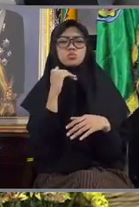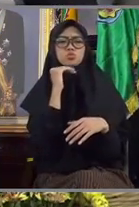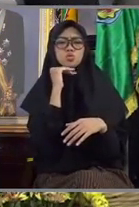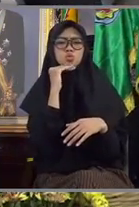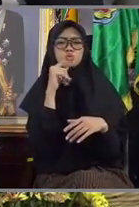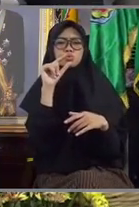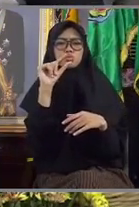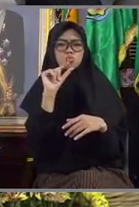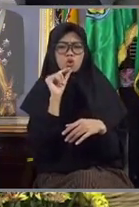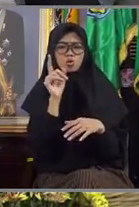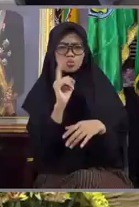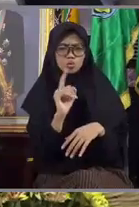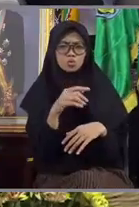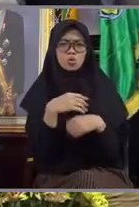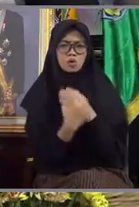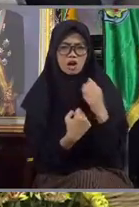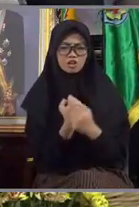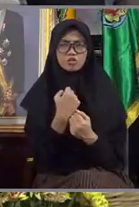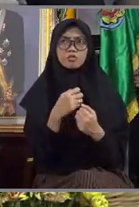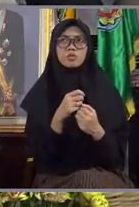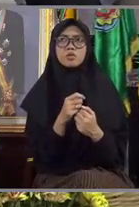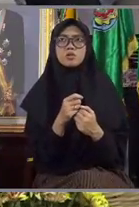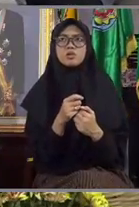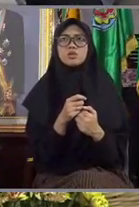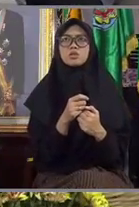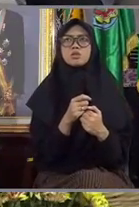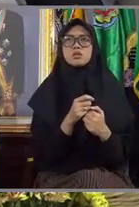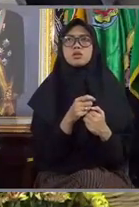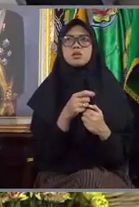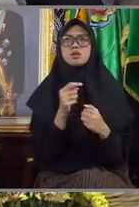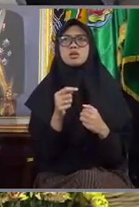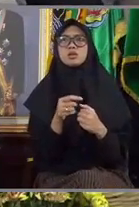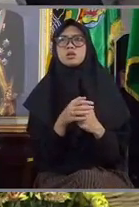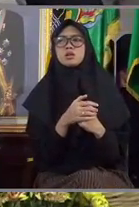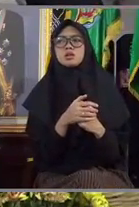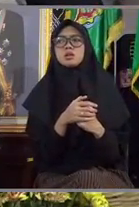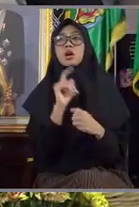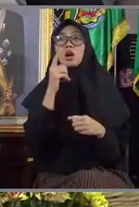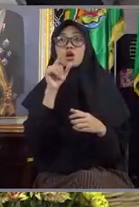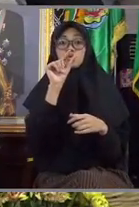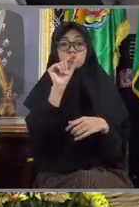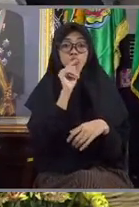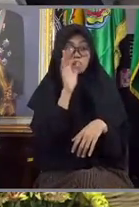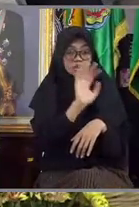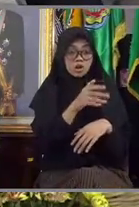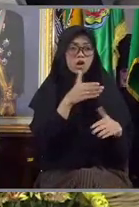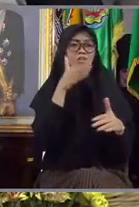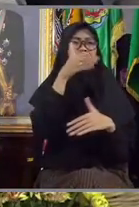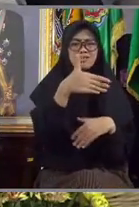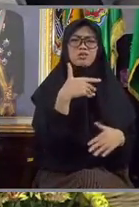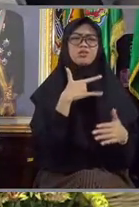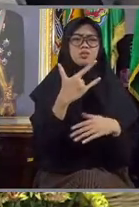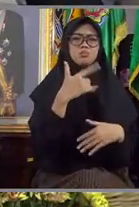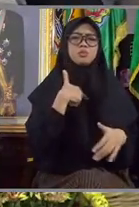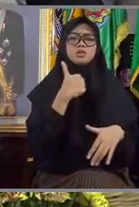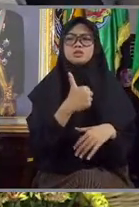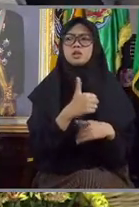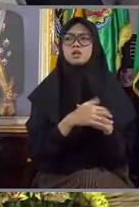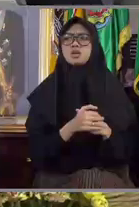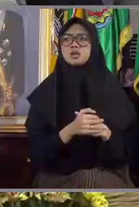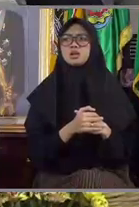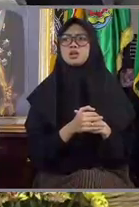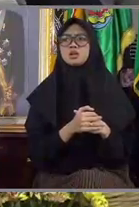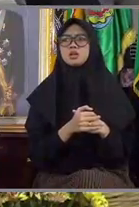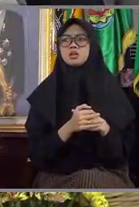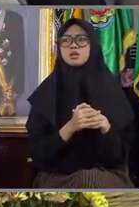diundang? Ya kalau tidak diundang datang apa pantas? Oh boleh Pak? Banget. Kenapa saya khusus provinsi